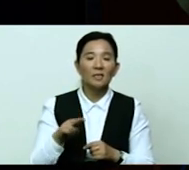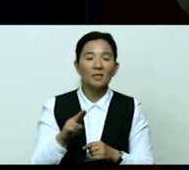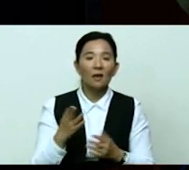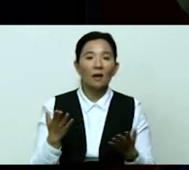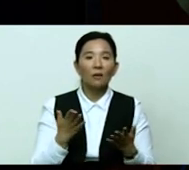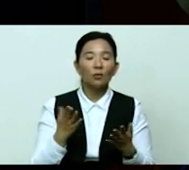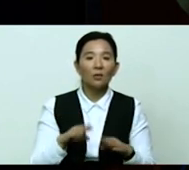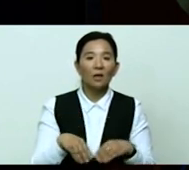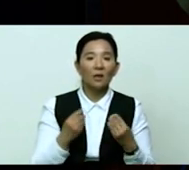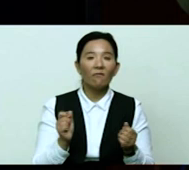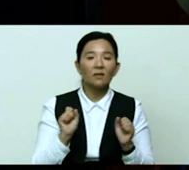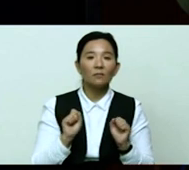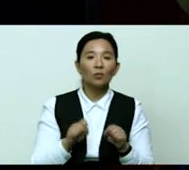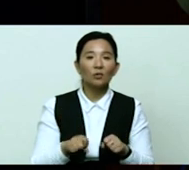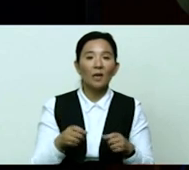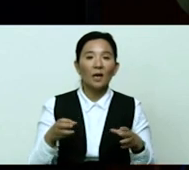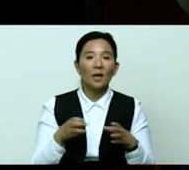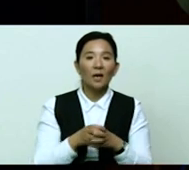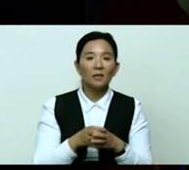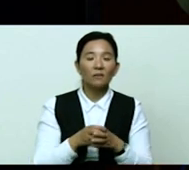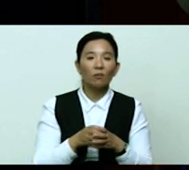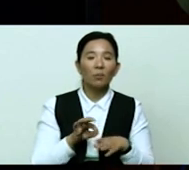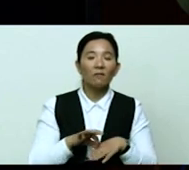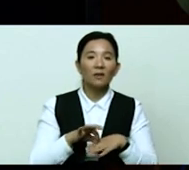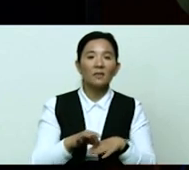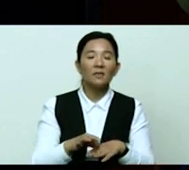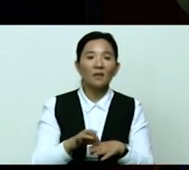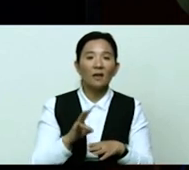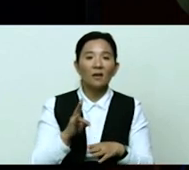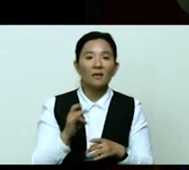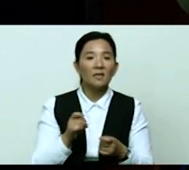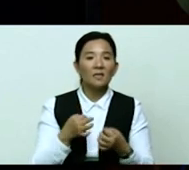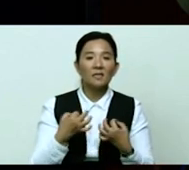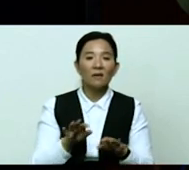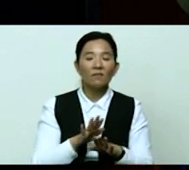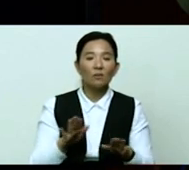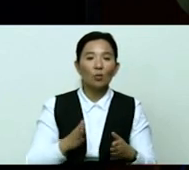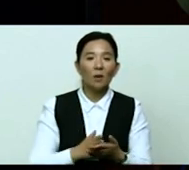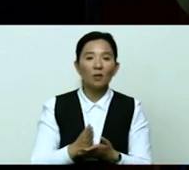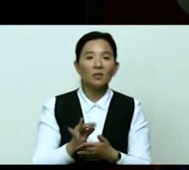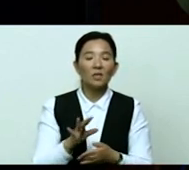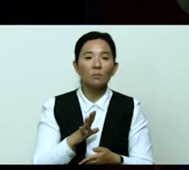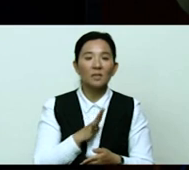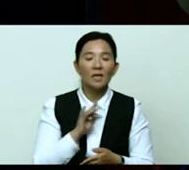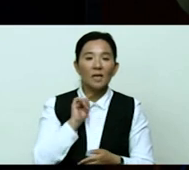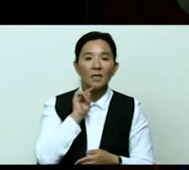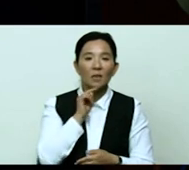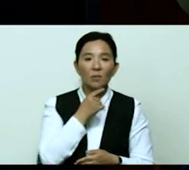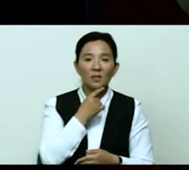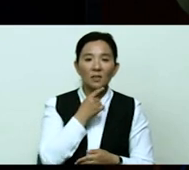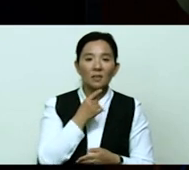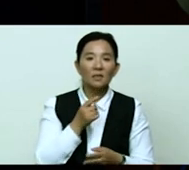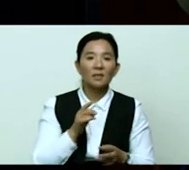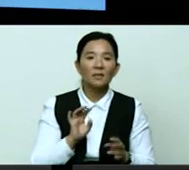которая дала возможность ханству проводить независимую политику и быть экономически